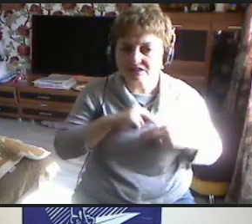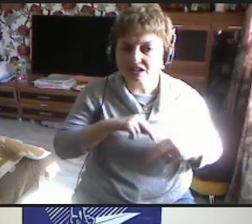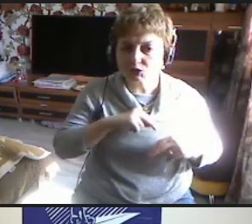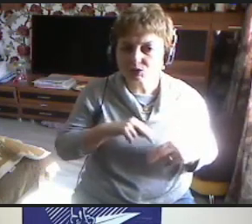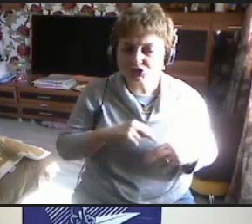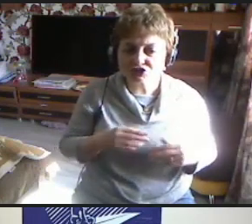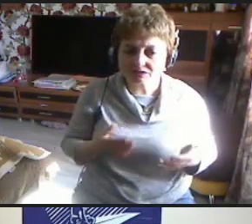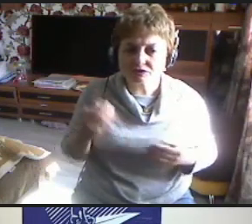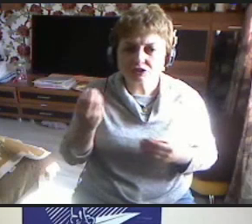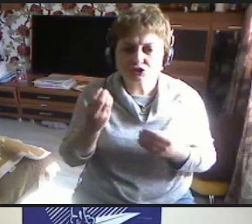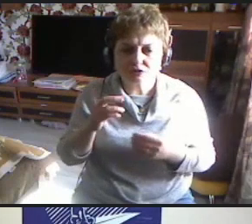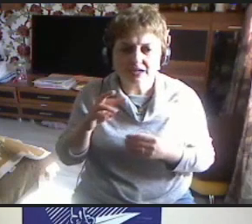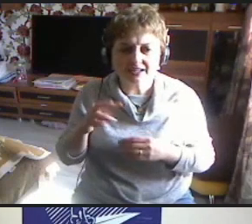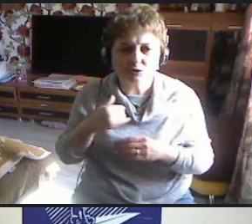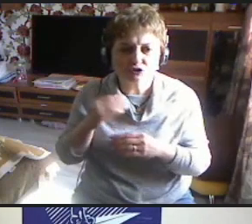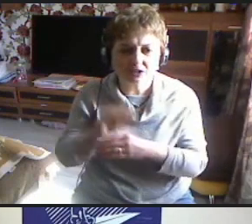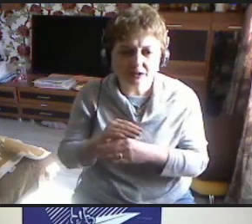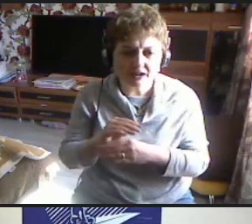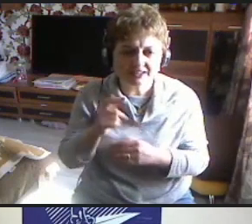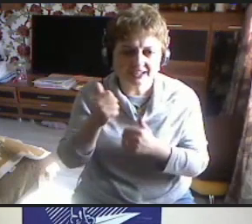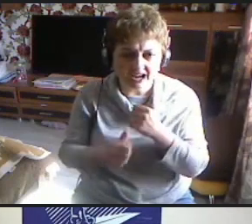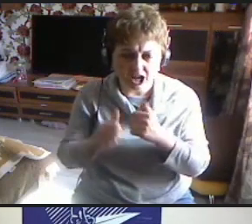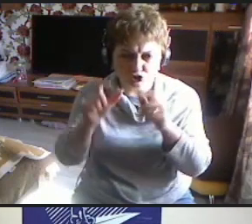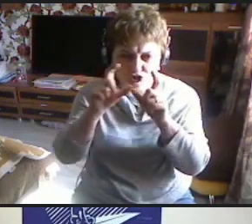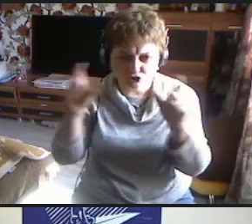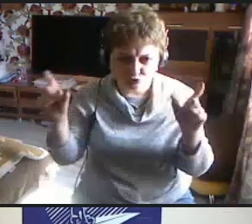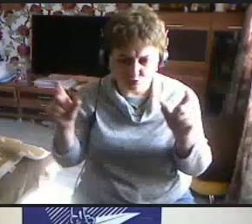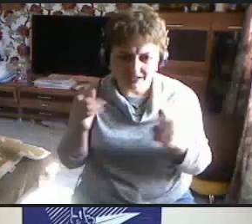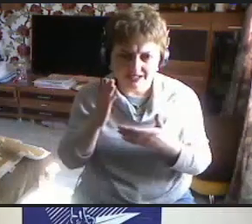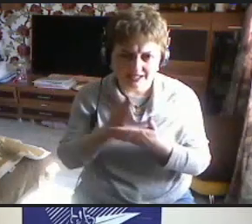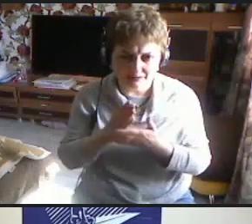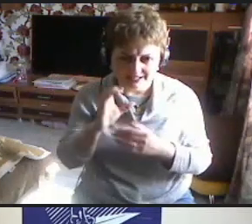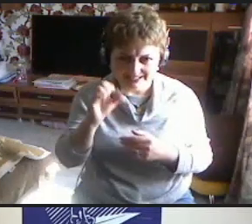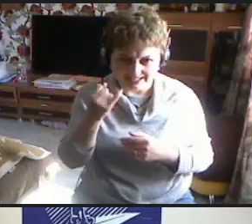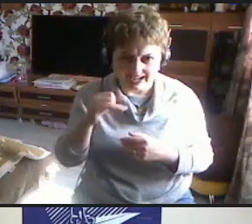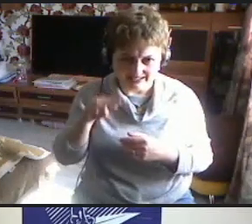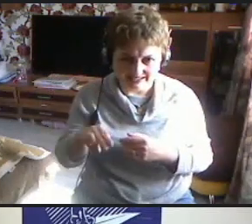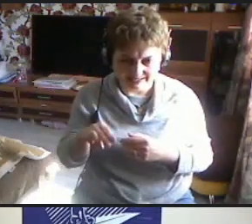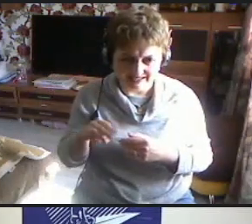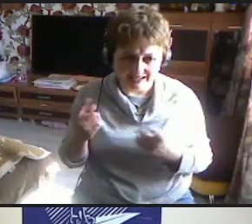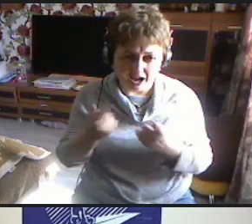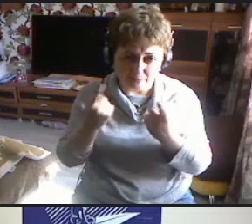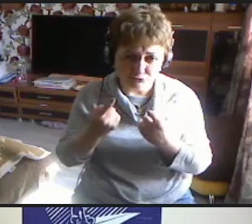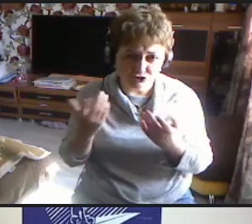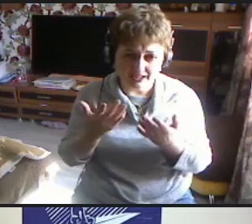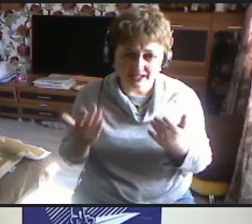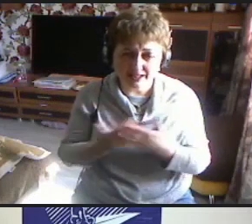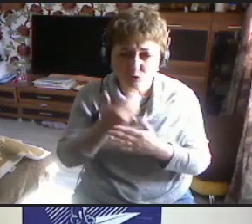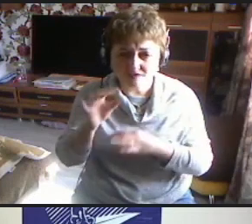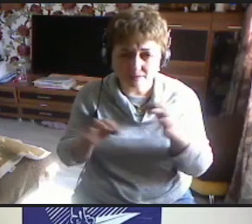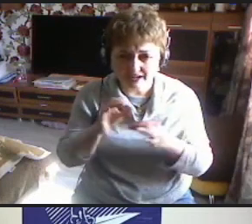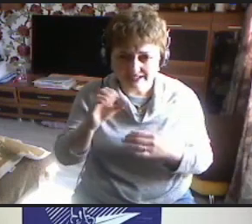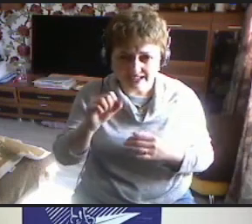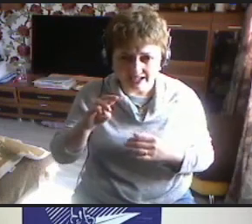что практически каждая школа имеет сайт. И обычно какие-то новые проекты сайты, они размещают